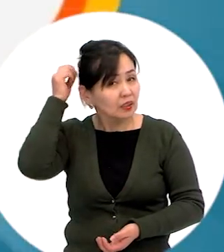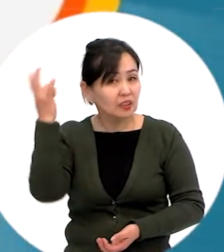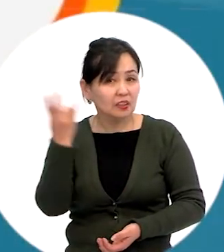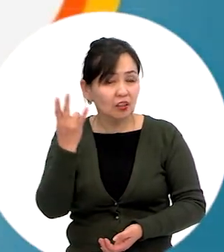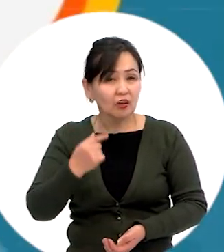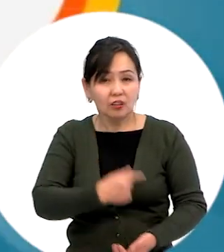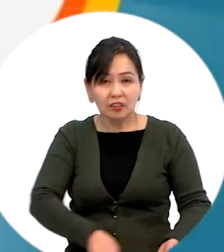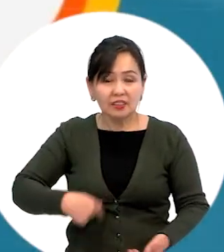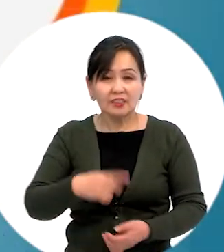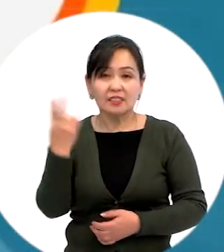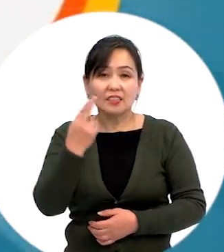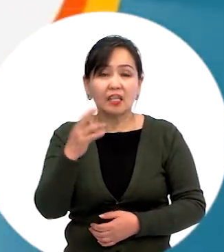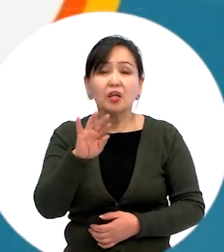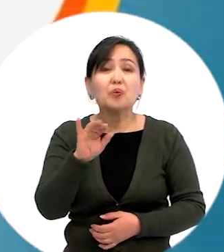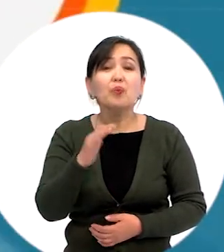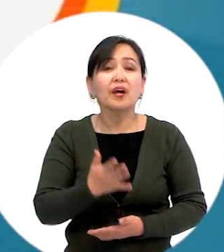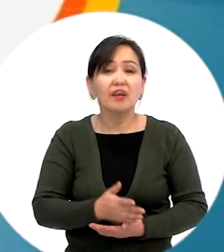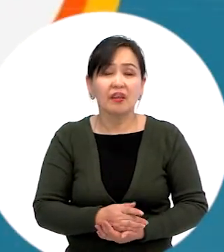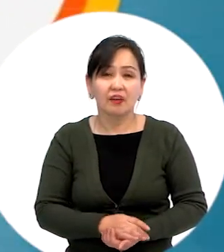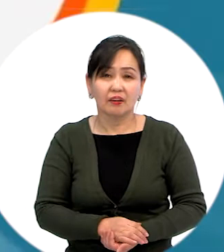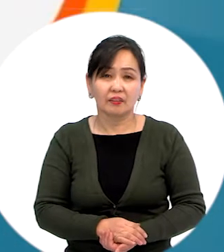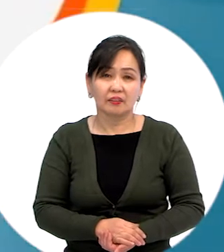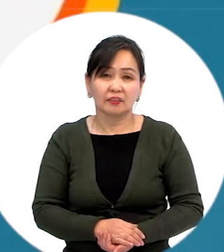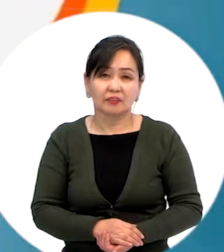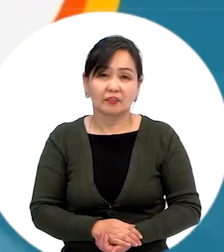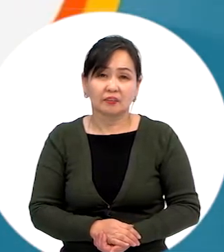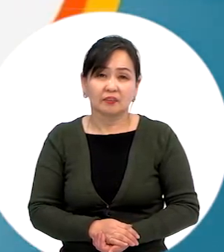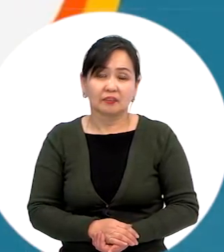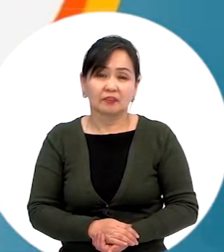Гитгэн ногоон, гитгэн цагаан тэр юу вэ?